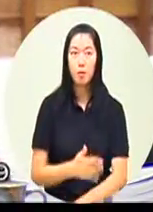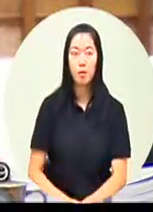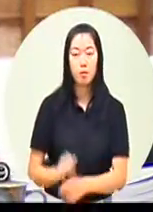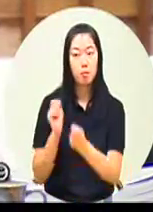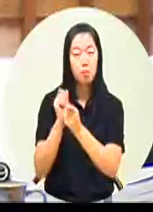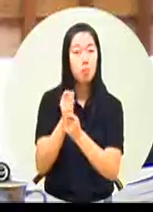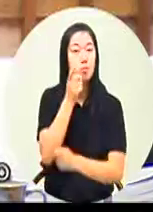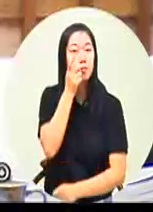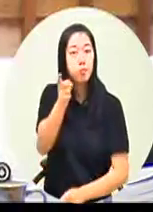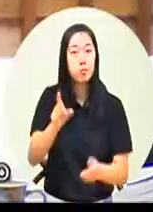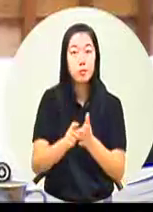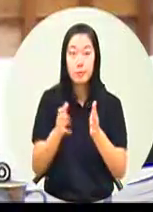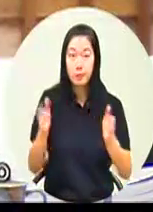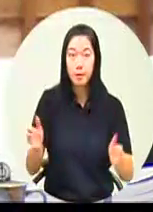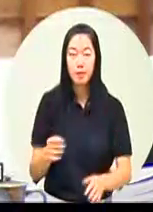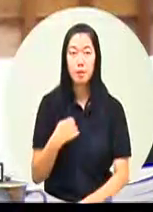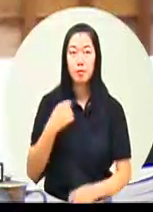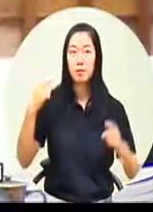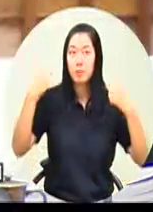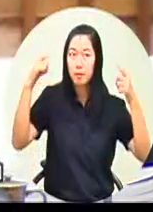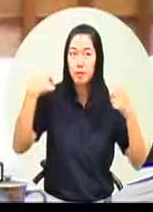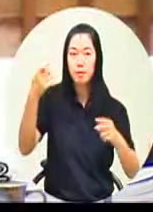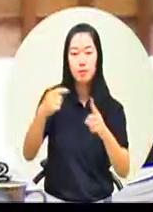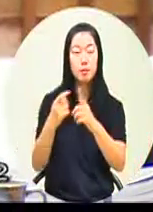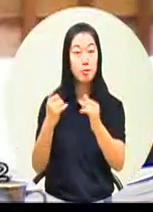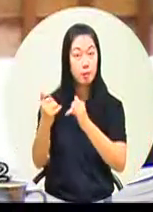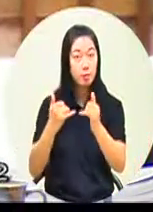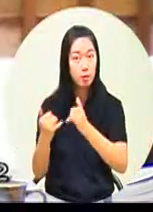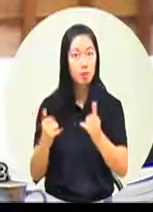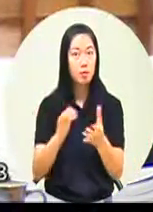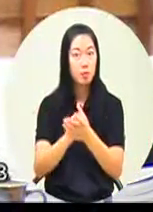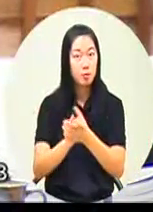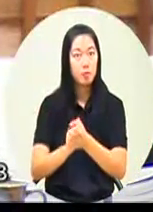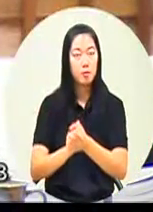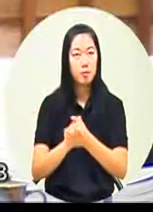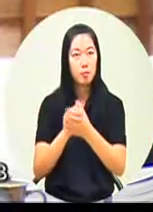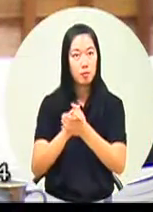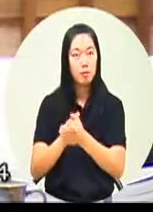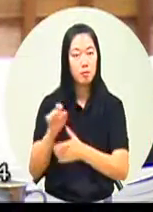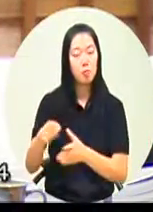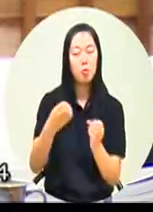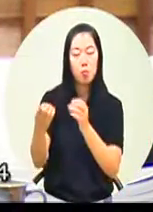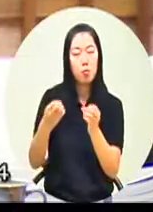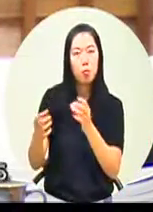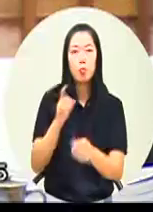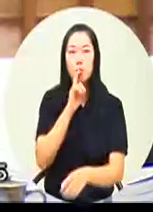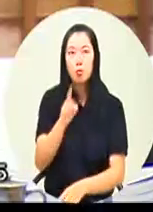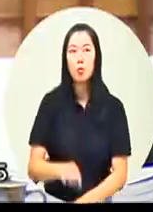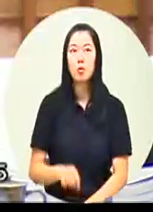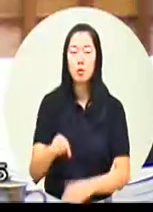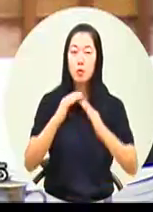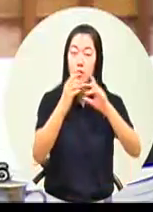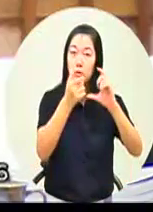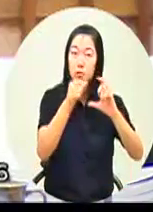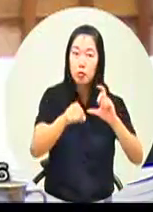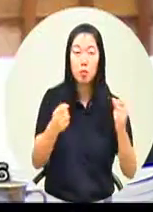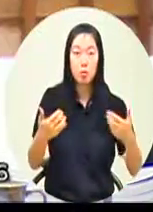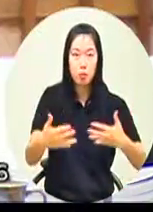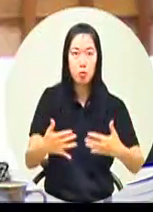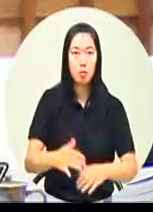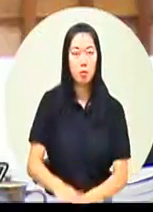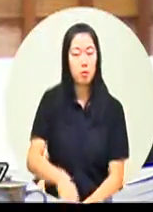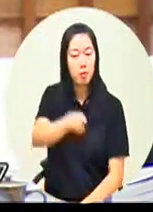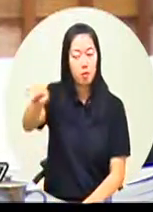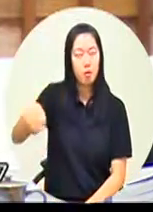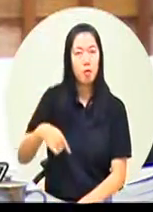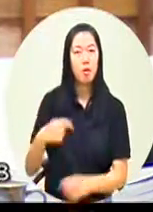哈，常常跟我们的市民朋友啊，在啊聊到我们的市区镇问题的时候，他们常常反